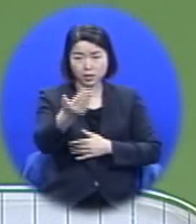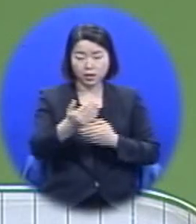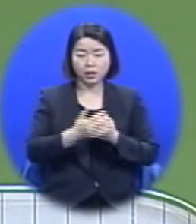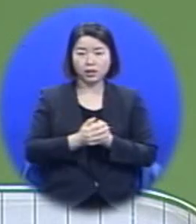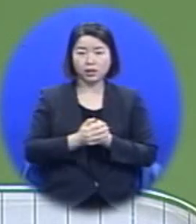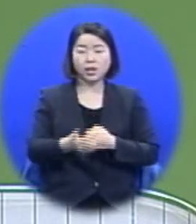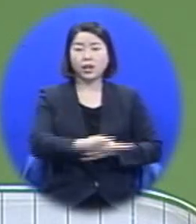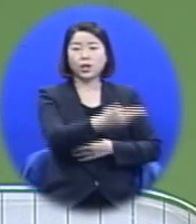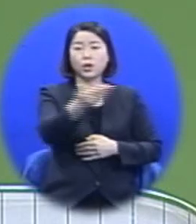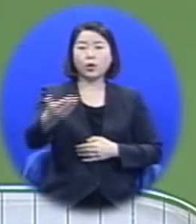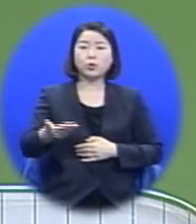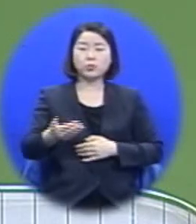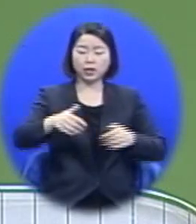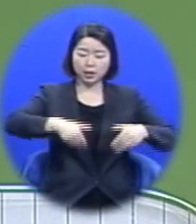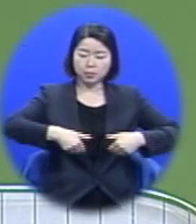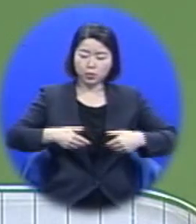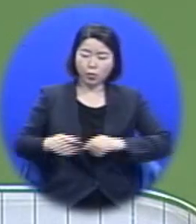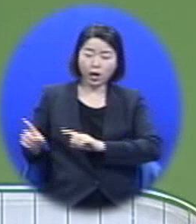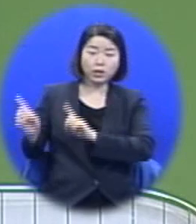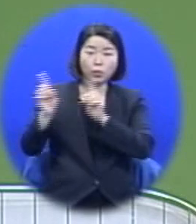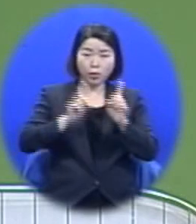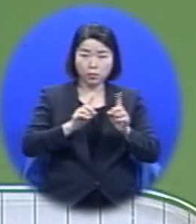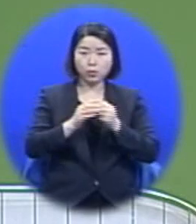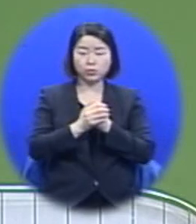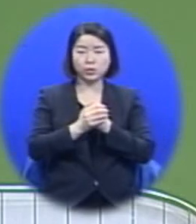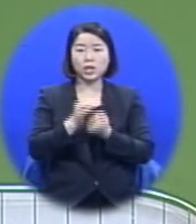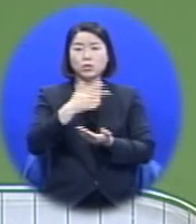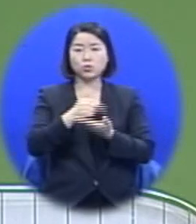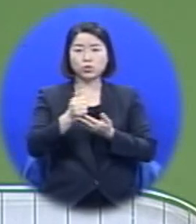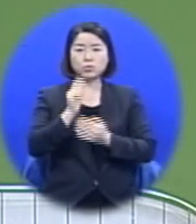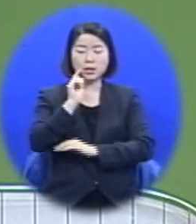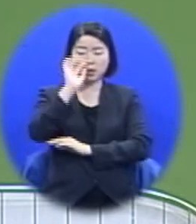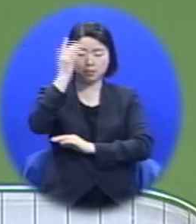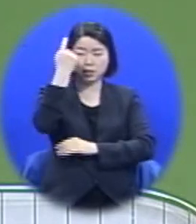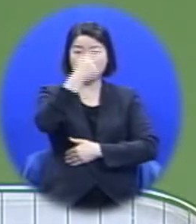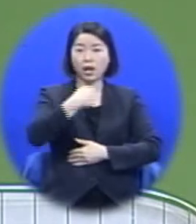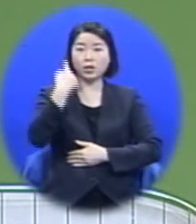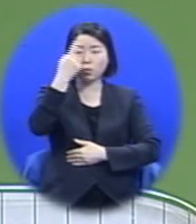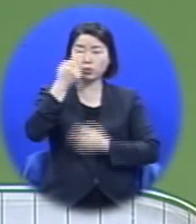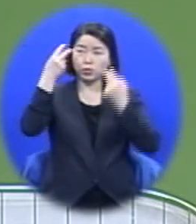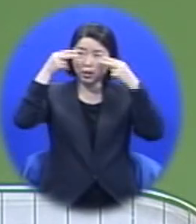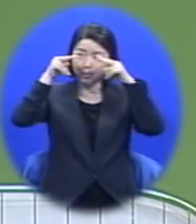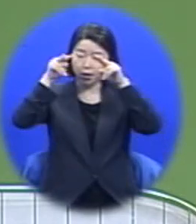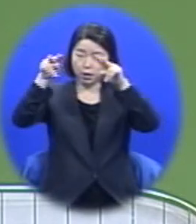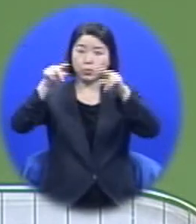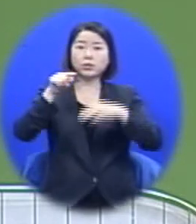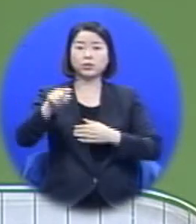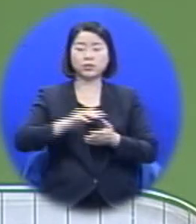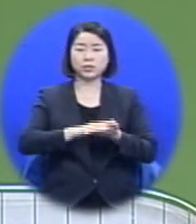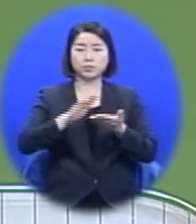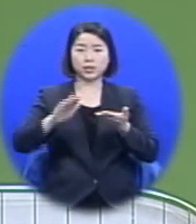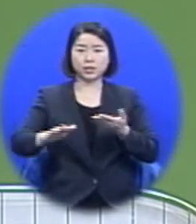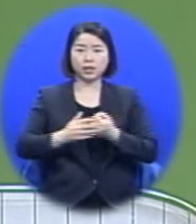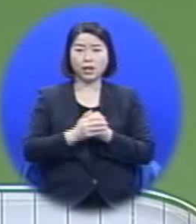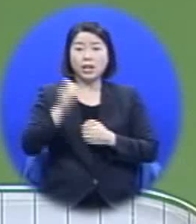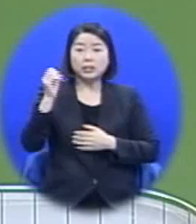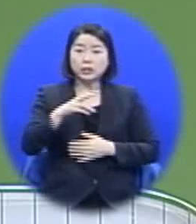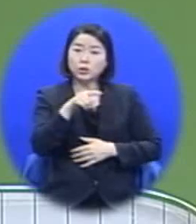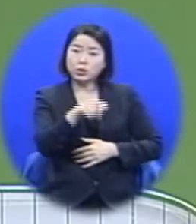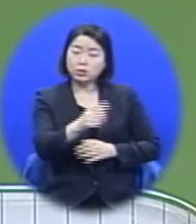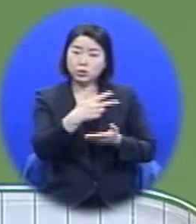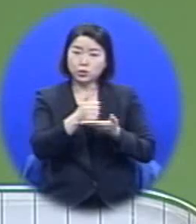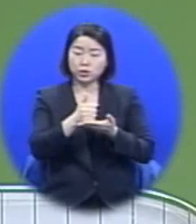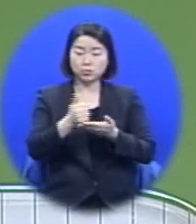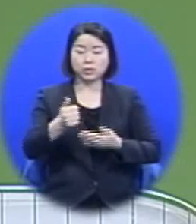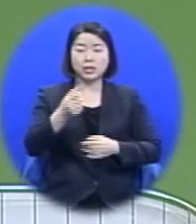여러분에게 필요한 회복은 요 주님의 빛난 얼굴을 바라보는 것입니다 그리고 그 주님은